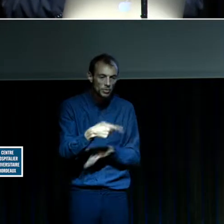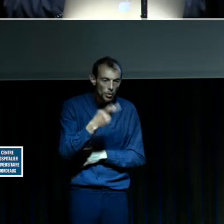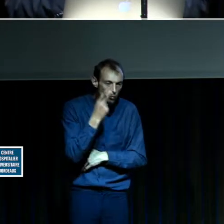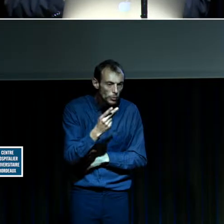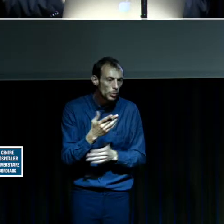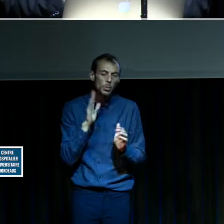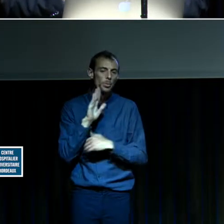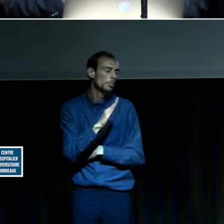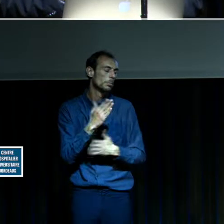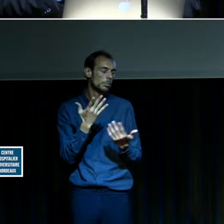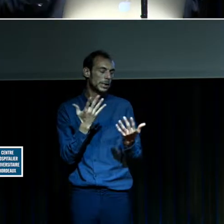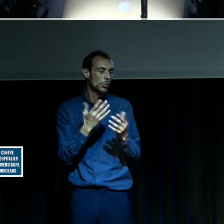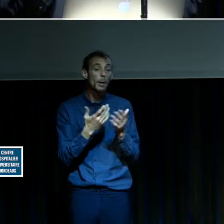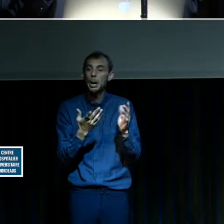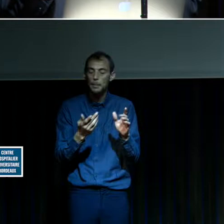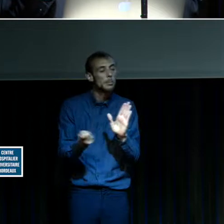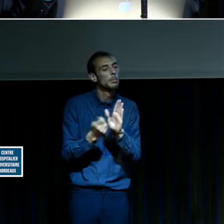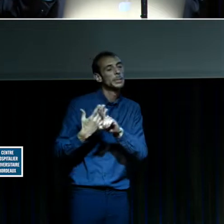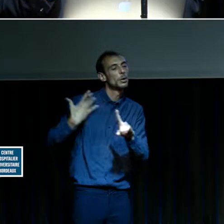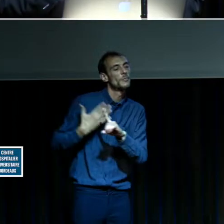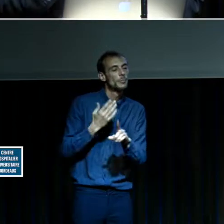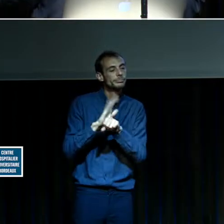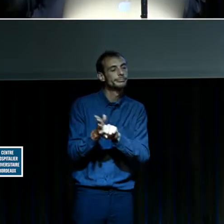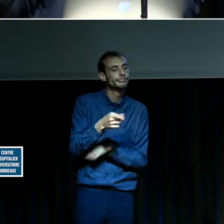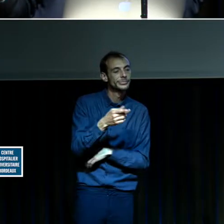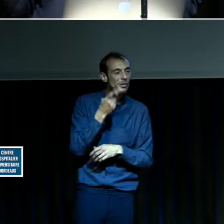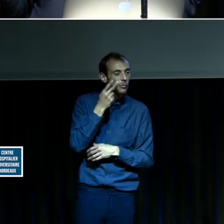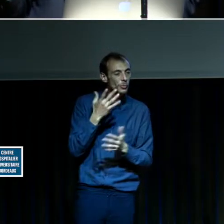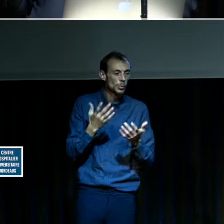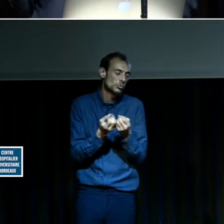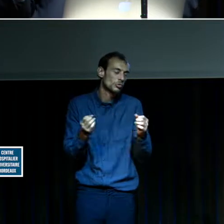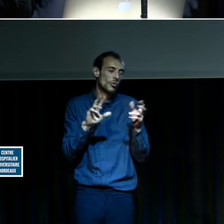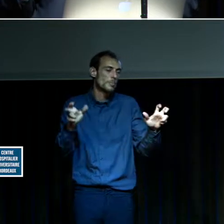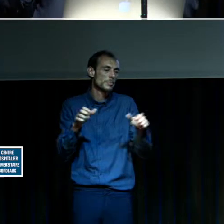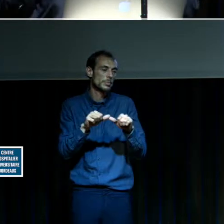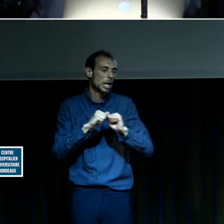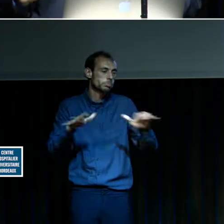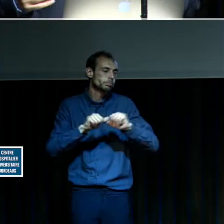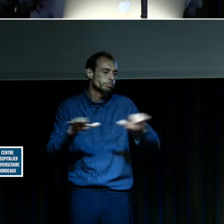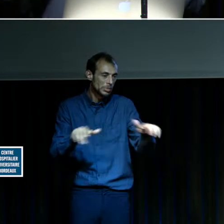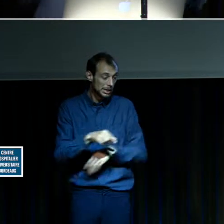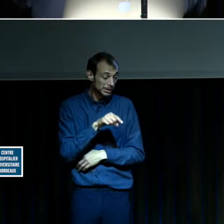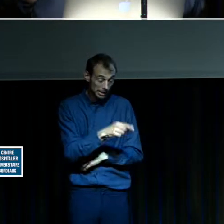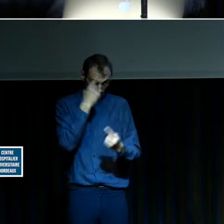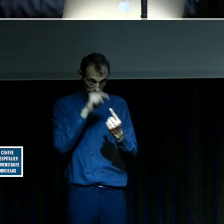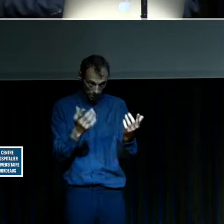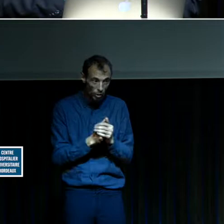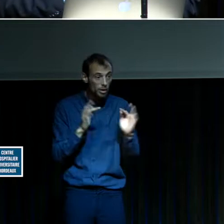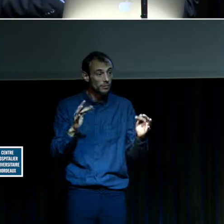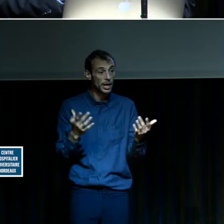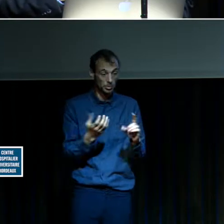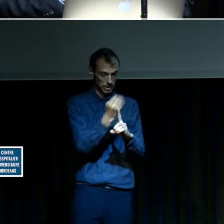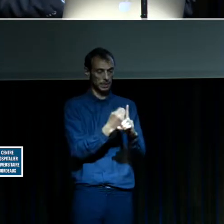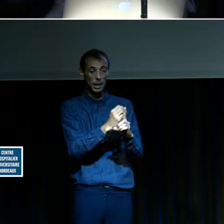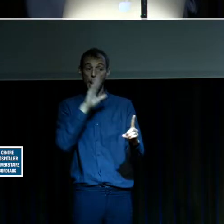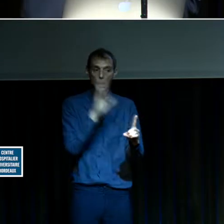de médecine. Et là, cette revue s'est attachée à regarder dans le monde entier quels étaient les facteurs prédisposant à la survenue d'un accident